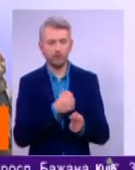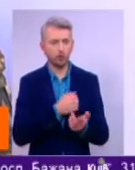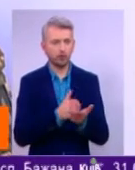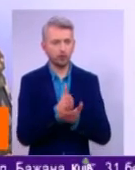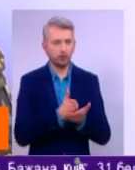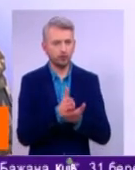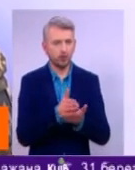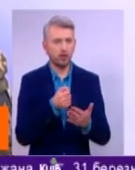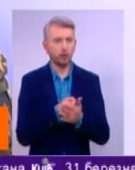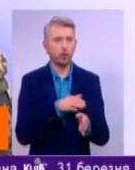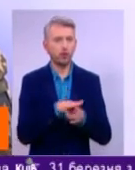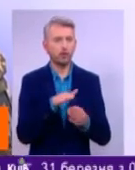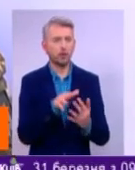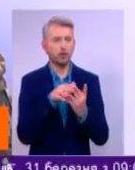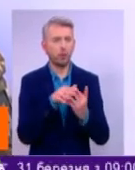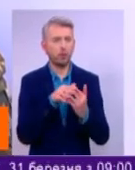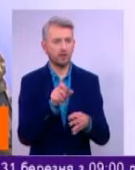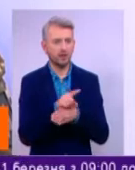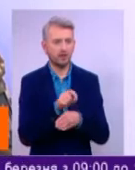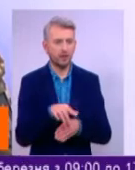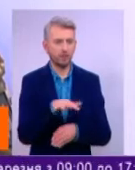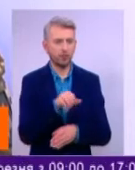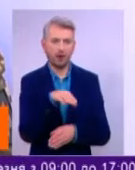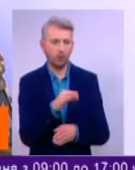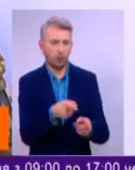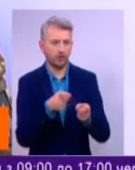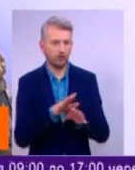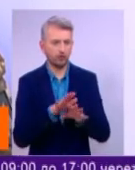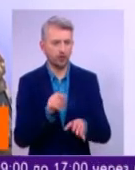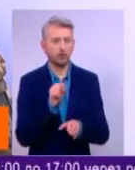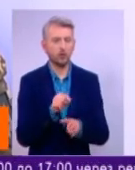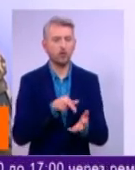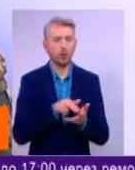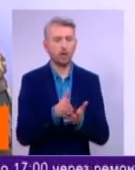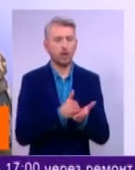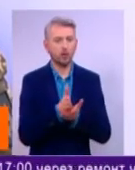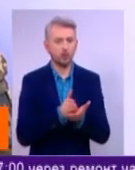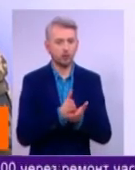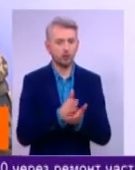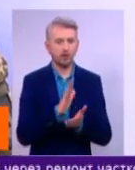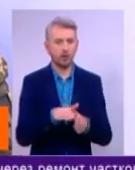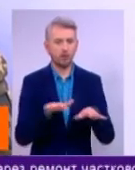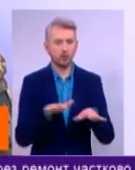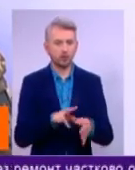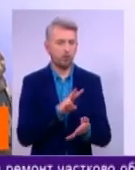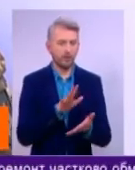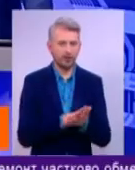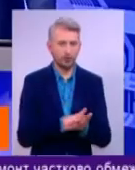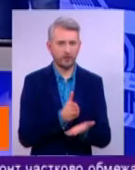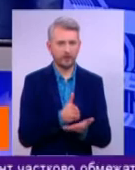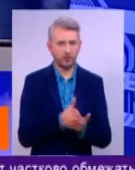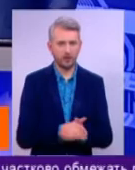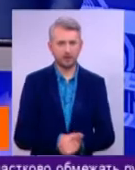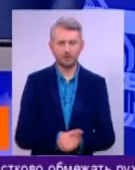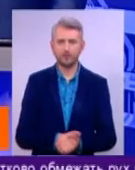до виконання бойових завдань в зоні АТО не залучаються. Вони проходять службу в пунктах постійної дислокації. Угу.